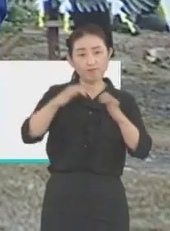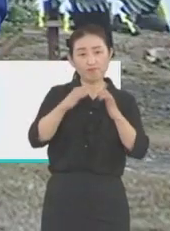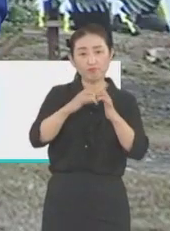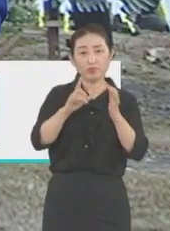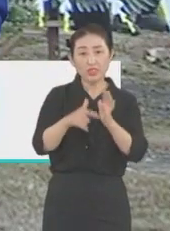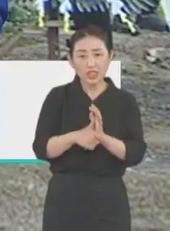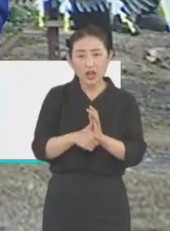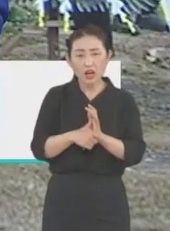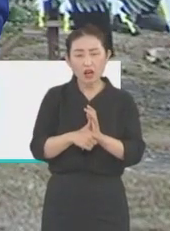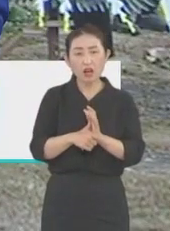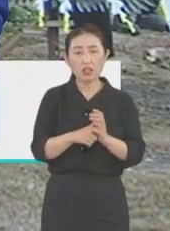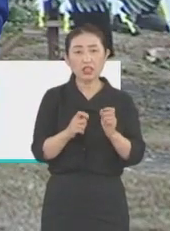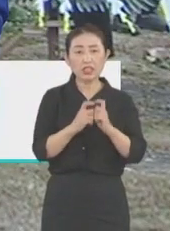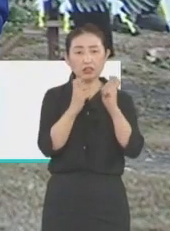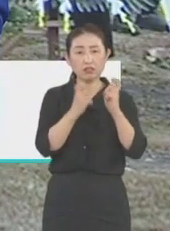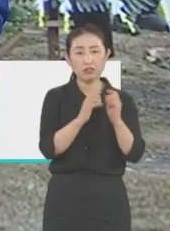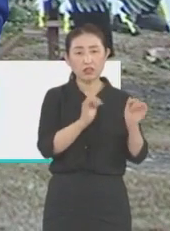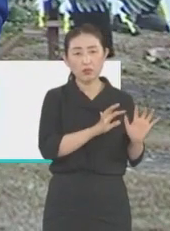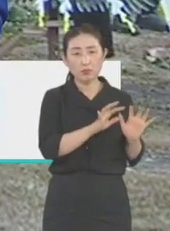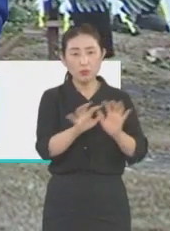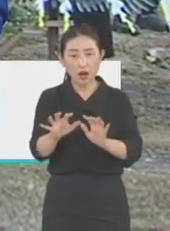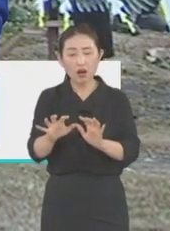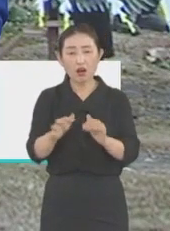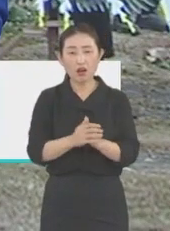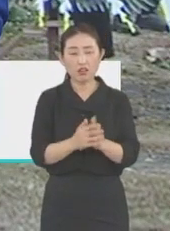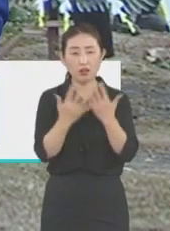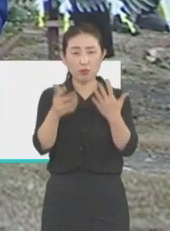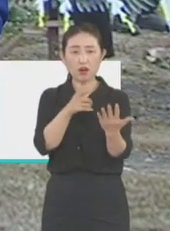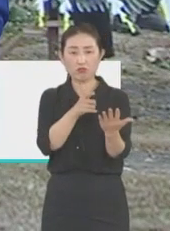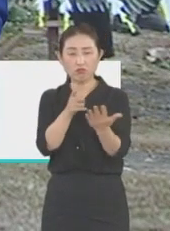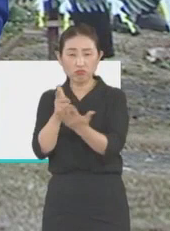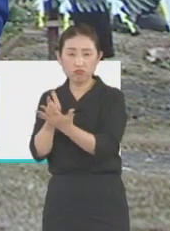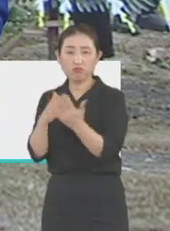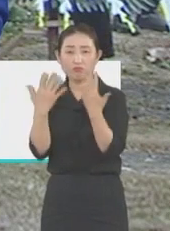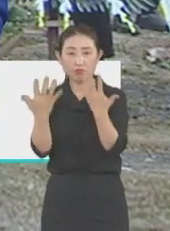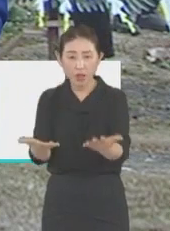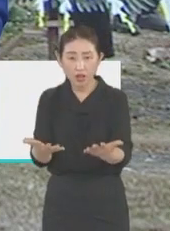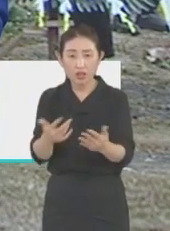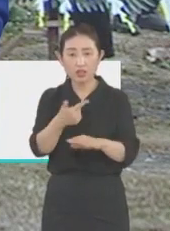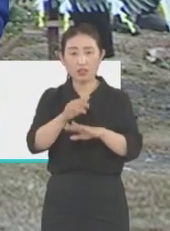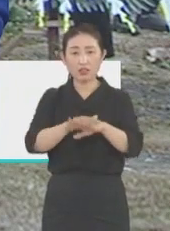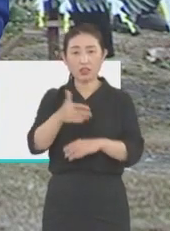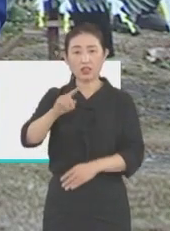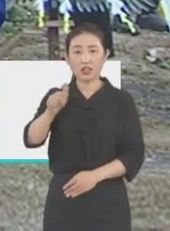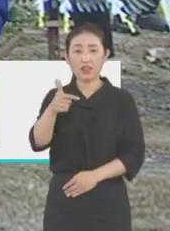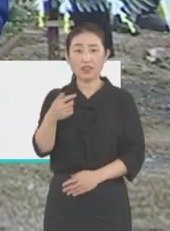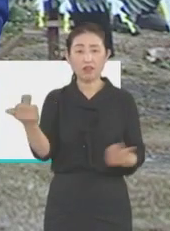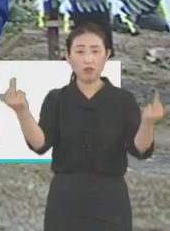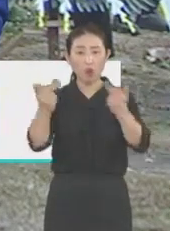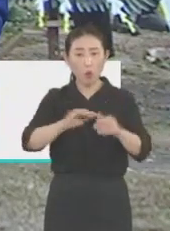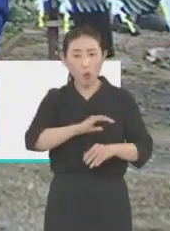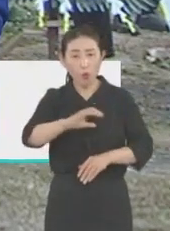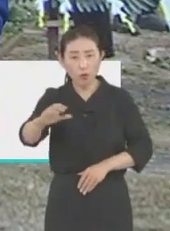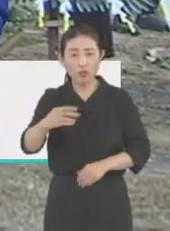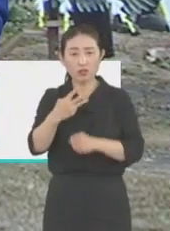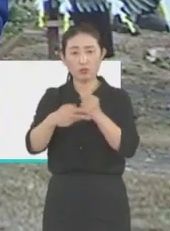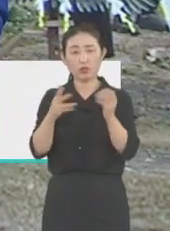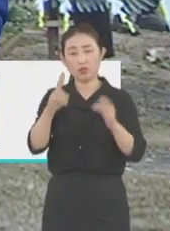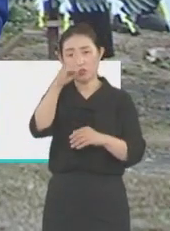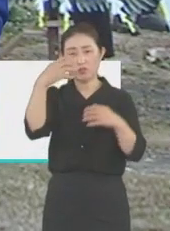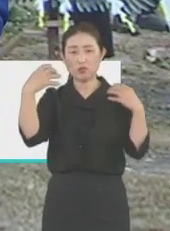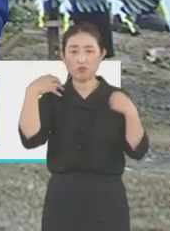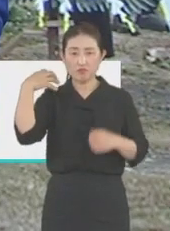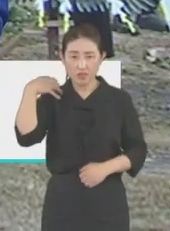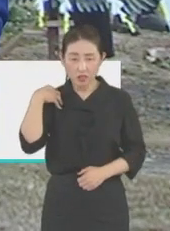한국전쟁 당시 민간인 희생자들이 전국에서 가장 많이 학살당한 대전 산내 곤령골에서 지난 3년간 정부